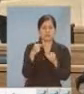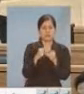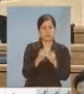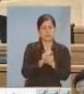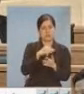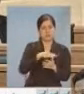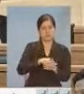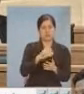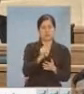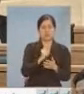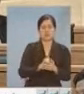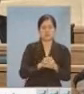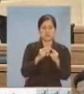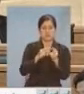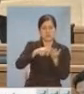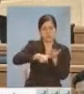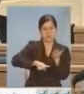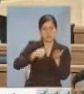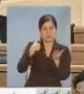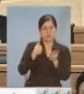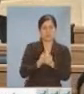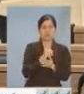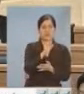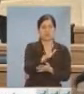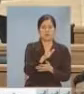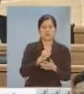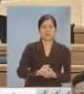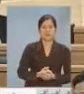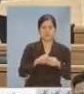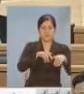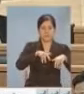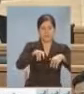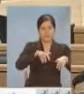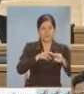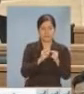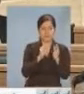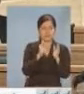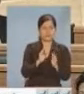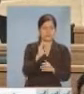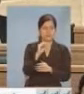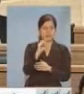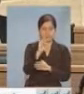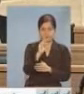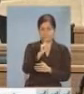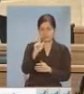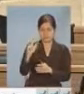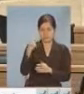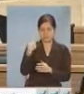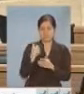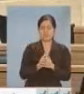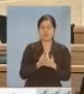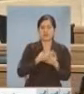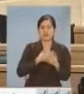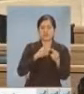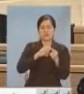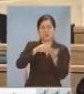างหนี้อันมหาศาลให้กับประชาชน67ล้านคนแถมยังให้เราเป็น